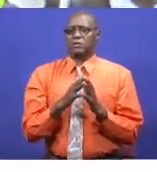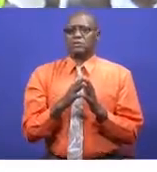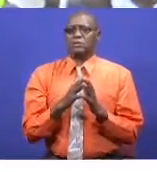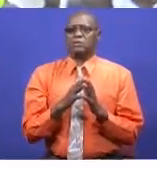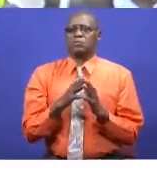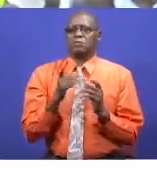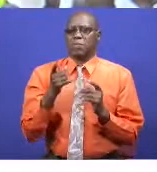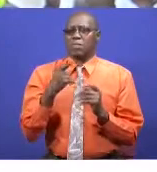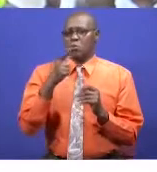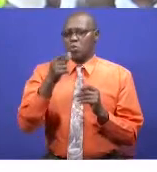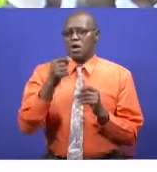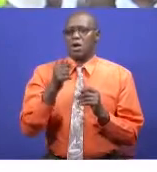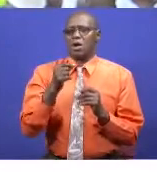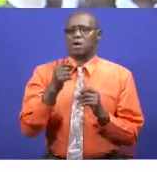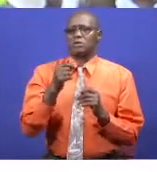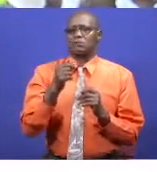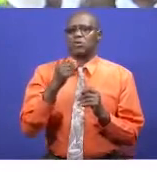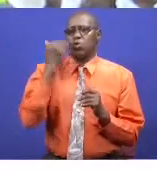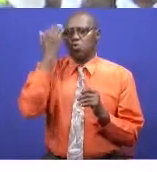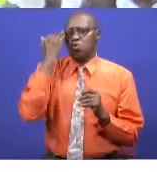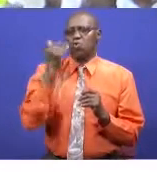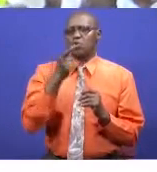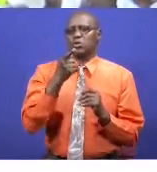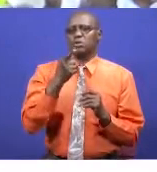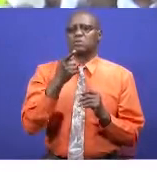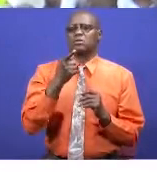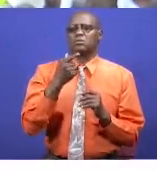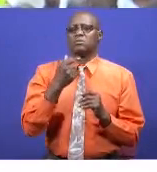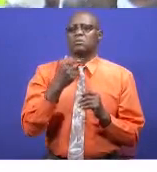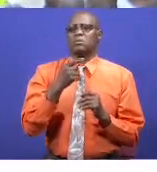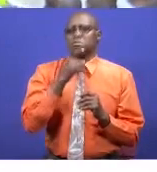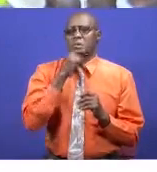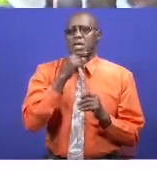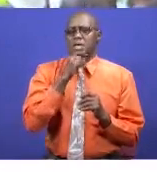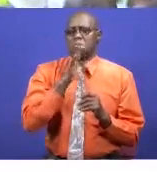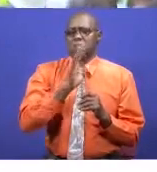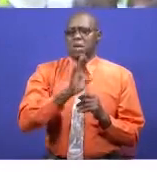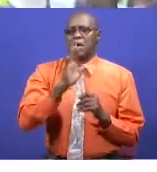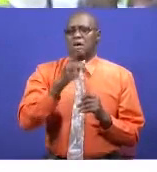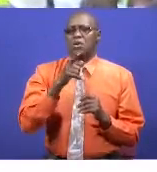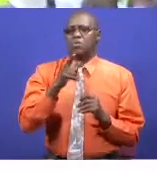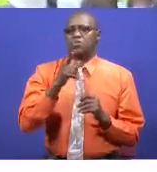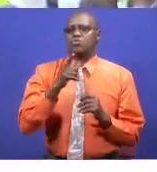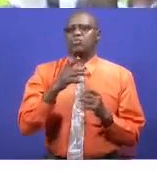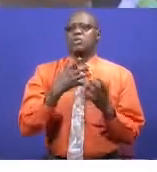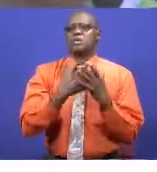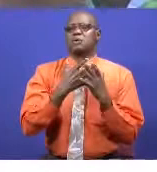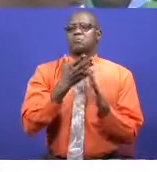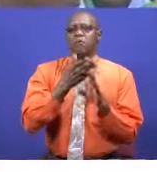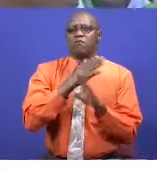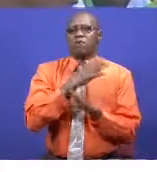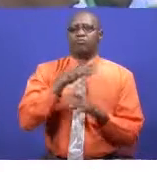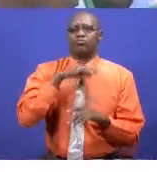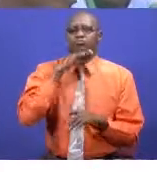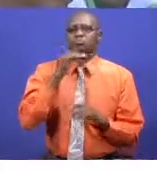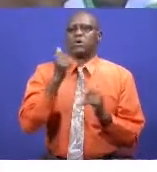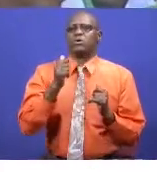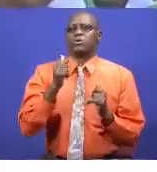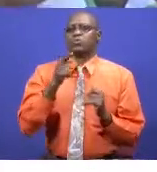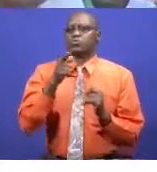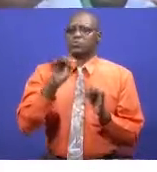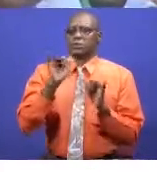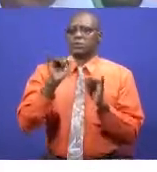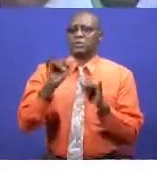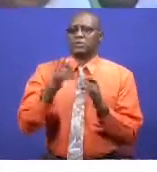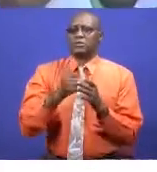ni ya wanaume. Sisi tumeshikwa tujekufa. Wewe kaa hapo, utakuwa governor wa Nairobi. Wanafinya kijana yetu